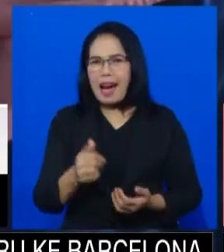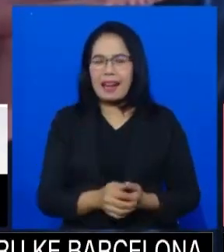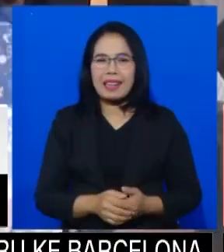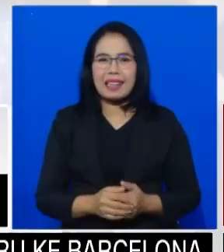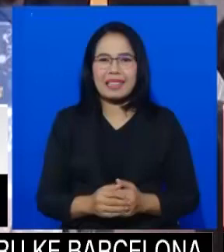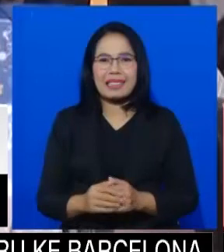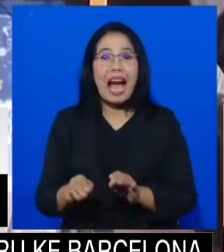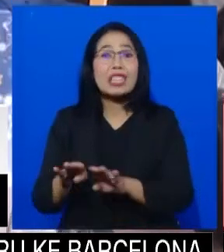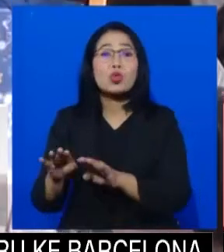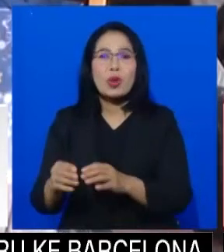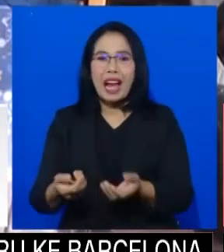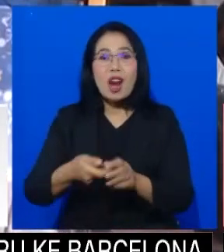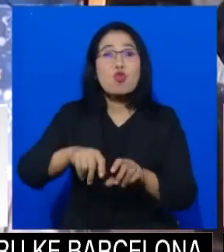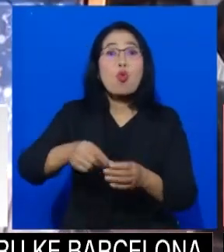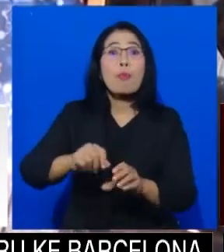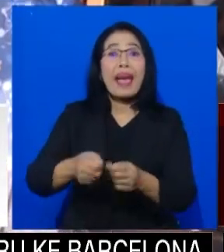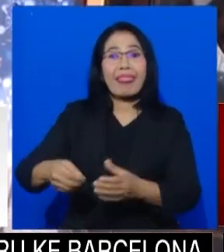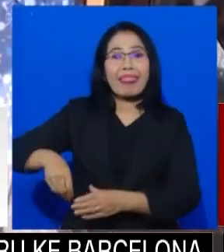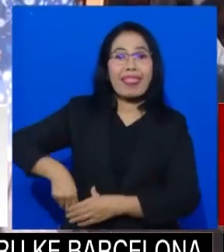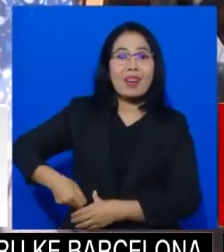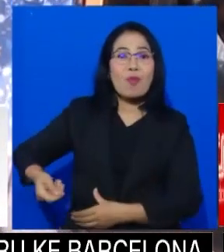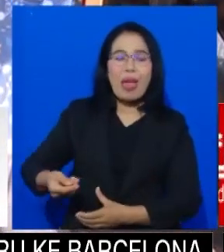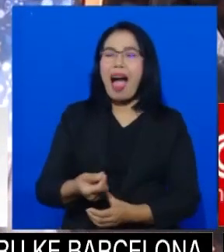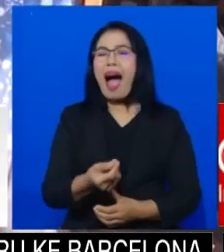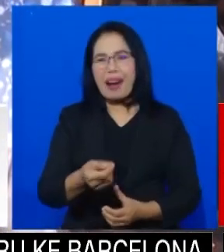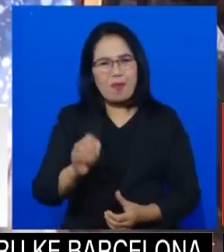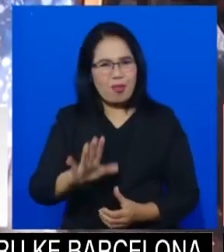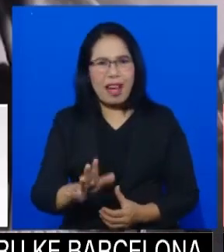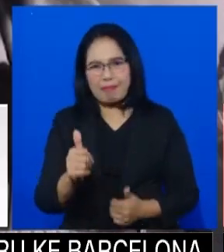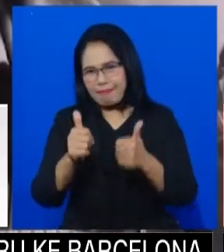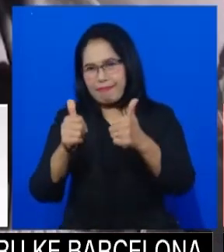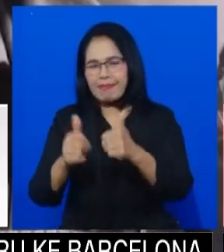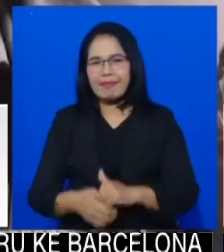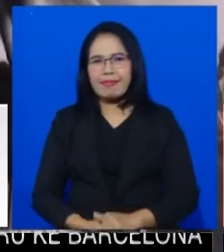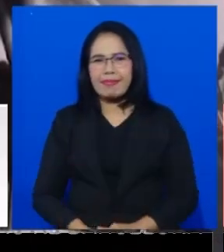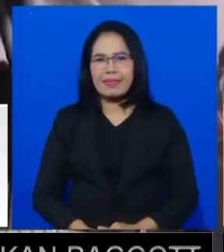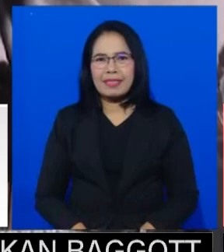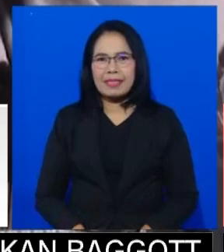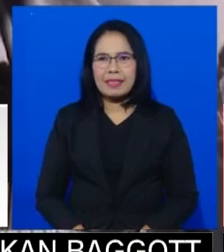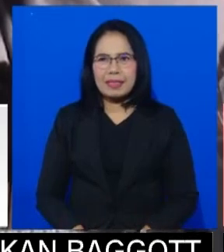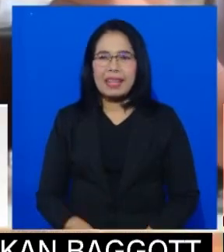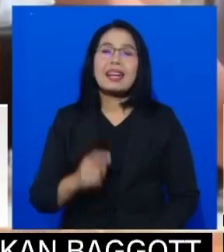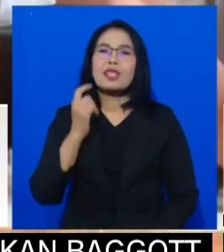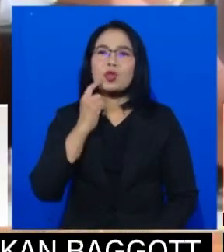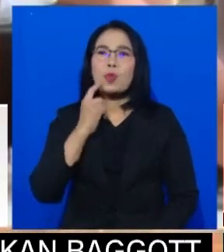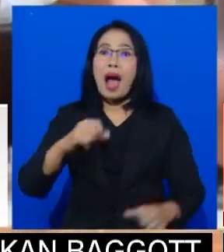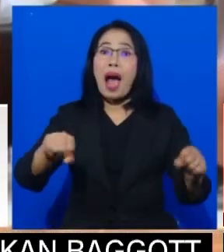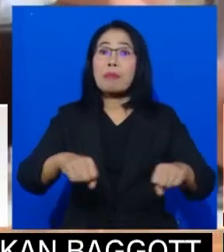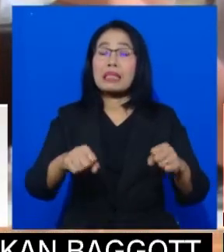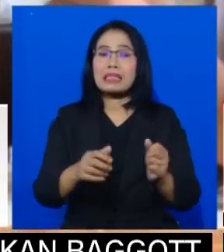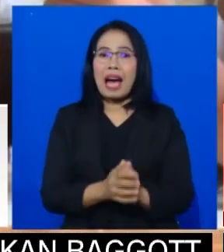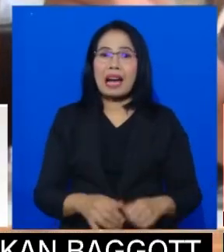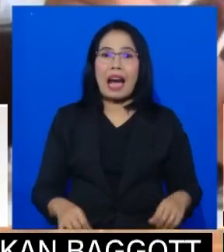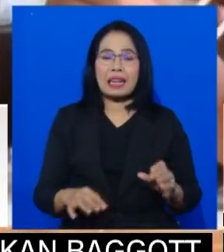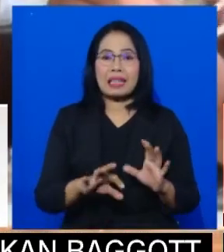bener-bener enak banget. Kalau tadi sudah mencicipi steak ala Citayam, kali ini saya ajak Anda mencoba masakan Jepang